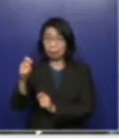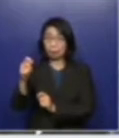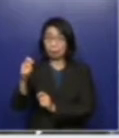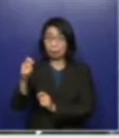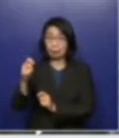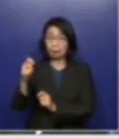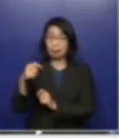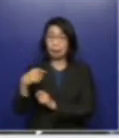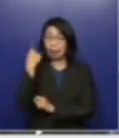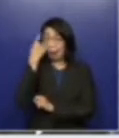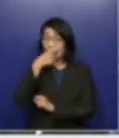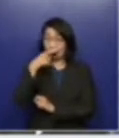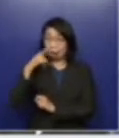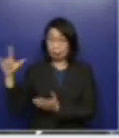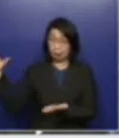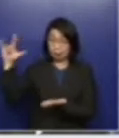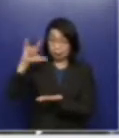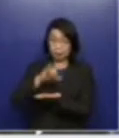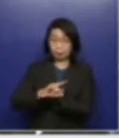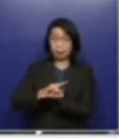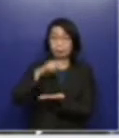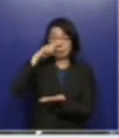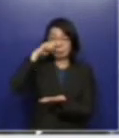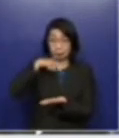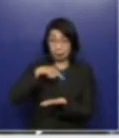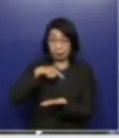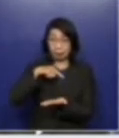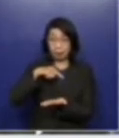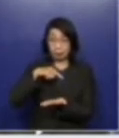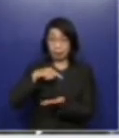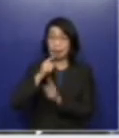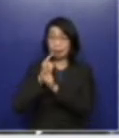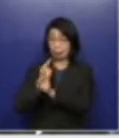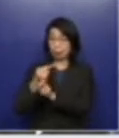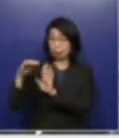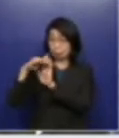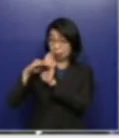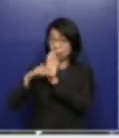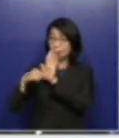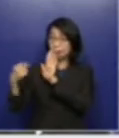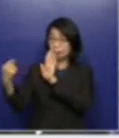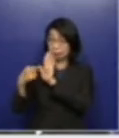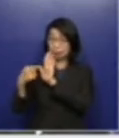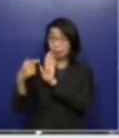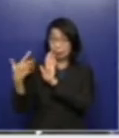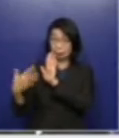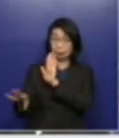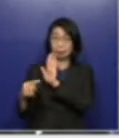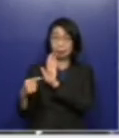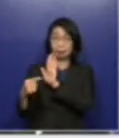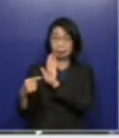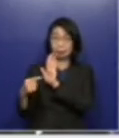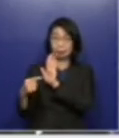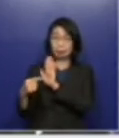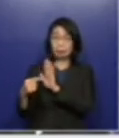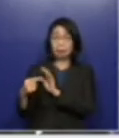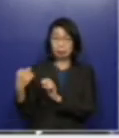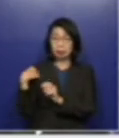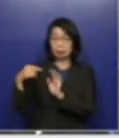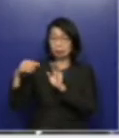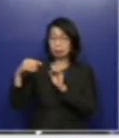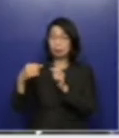างเข้ามาในราชอาณาจักรไทยตามข้อกำหนดฉบับนี้เดิมที่เราไม่อนุญาตเลยเนี่ยนะครับ11ประเภ